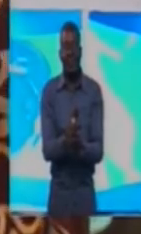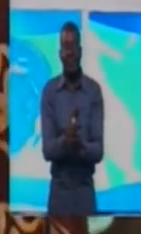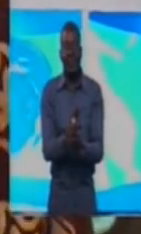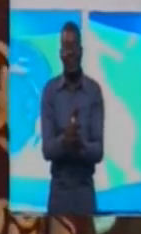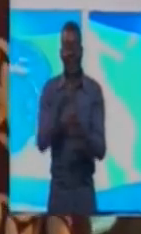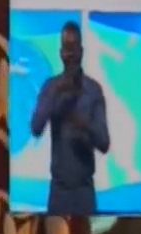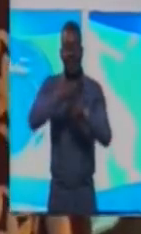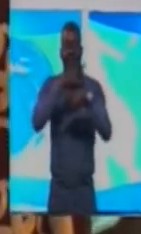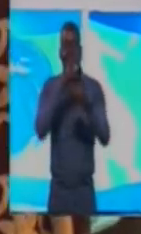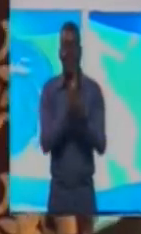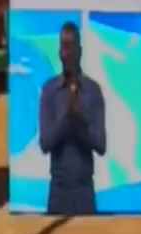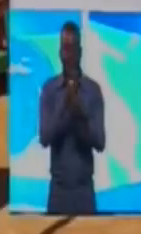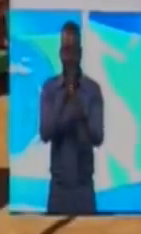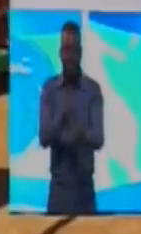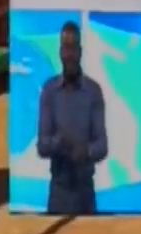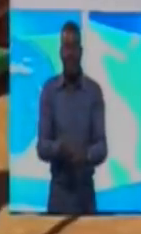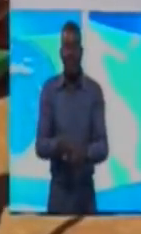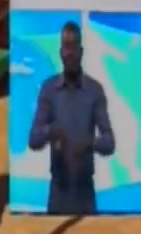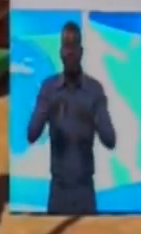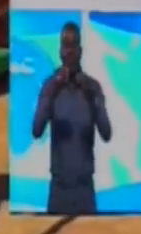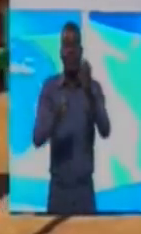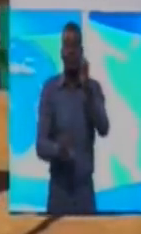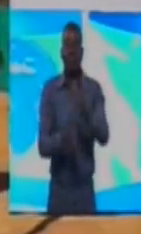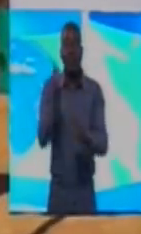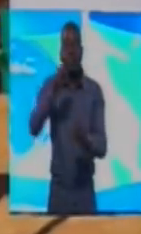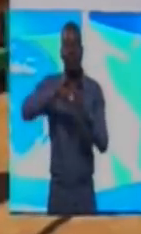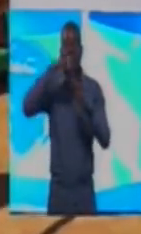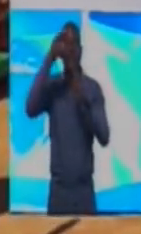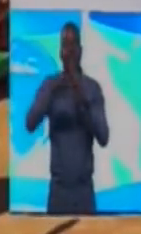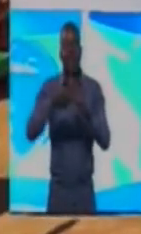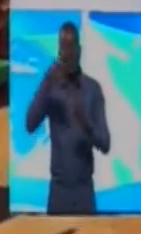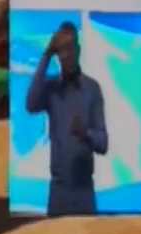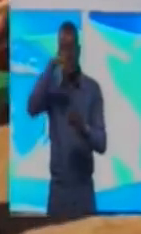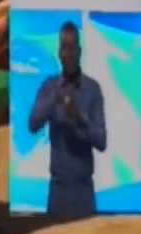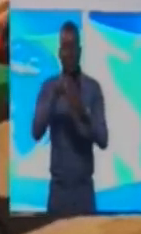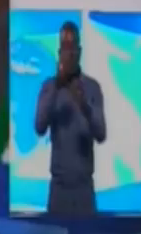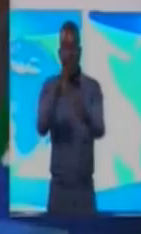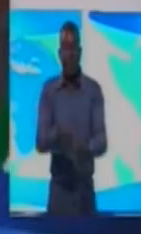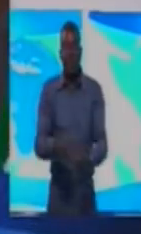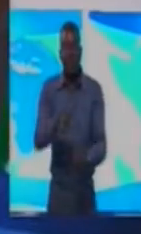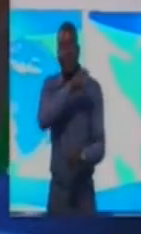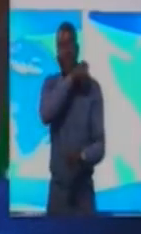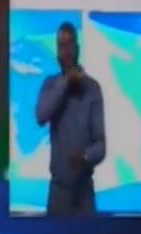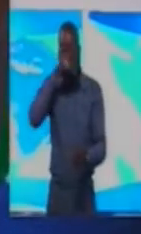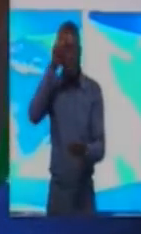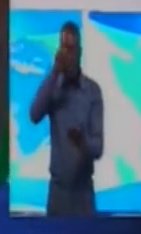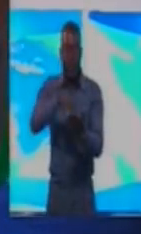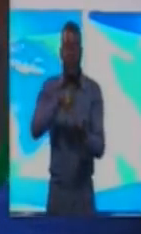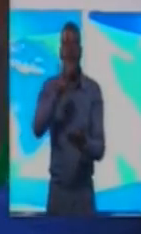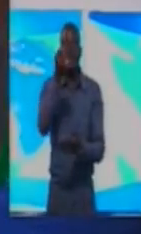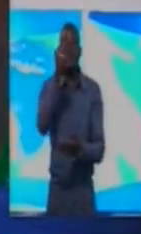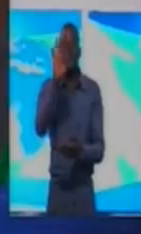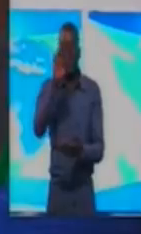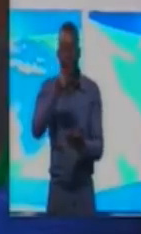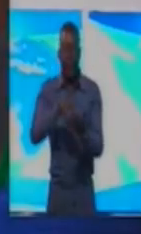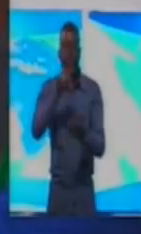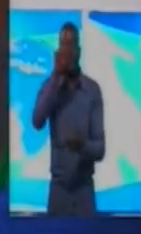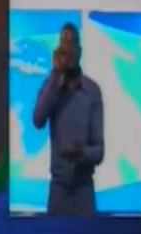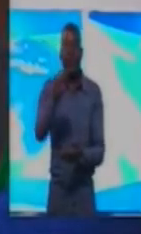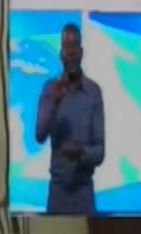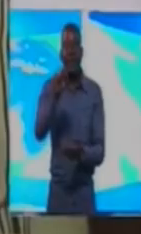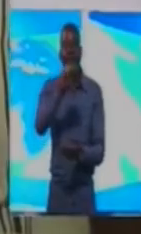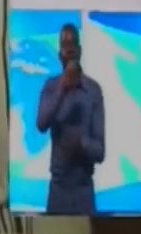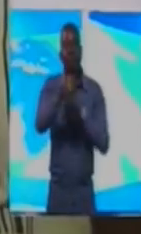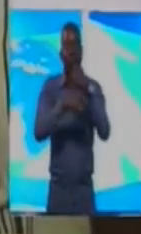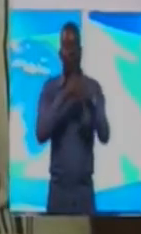Des producteurs agricoles outillés pour plus de résultats dans la culture maraîchère en cette saison 2019-2020. L'an passé,